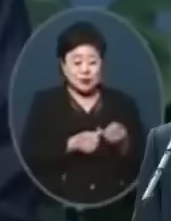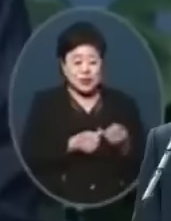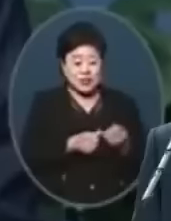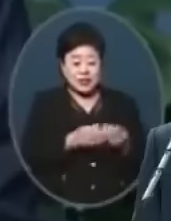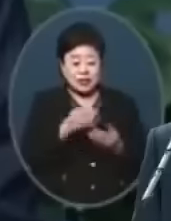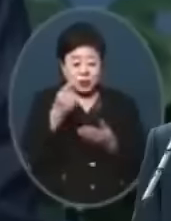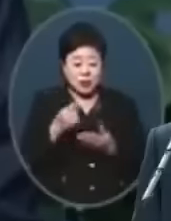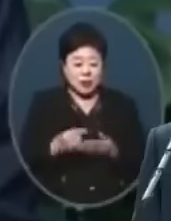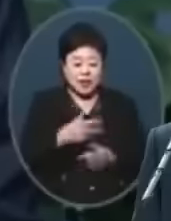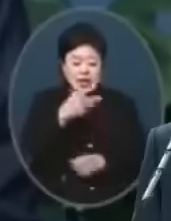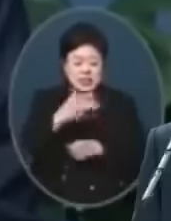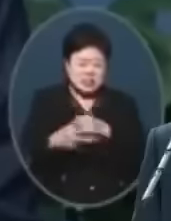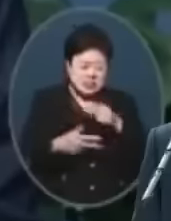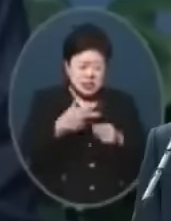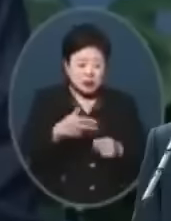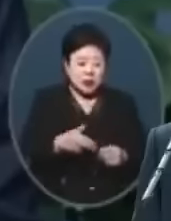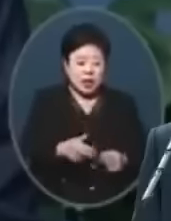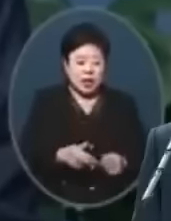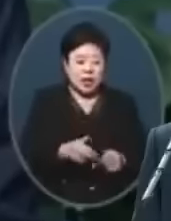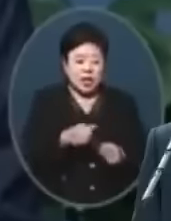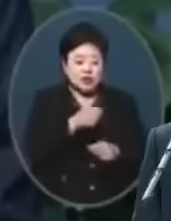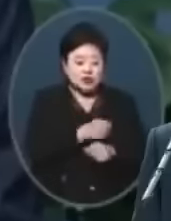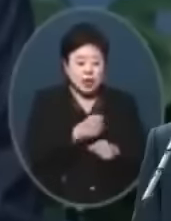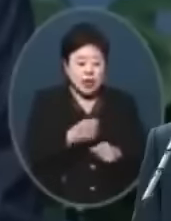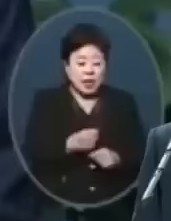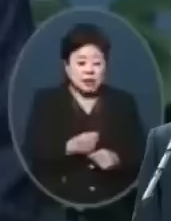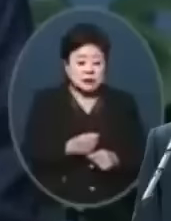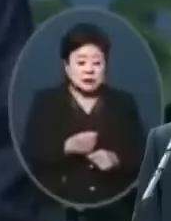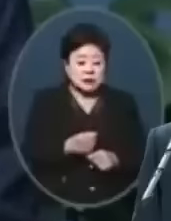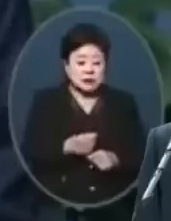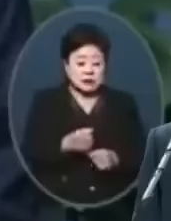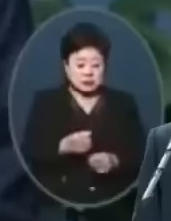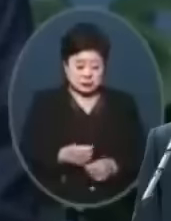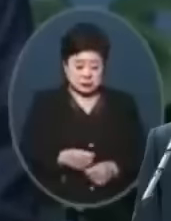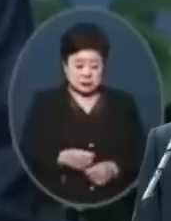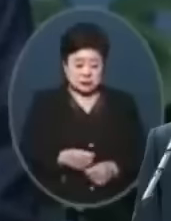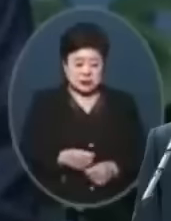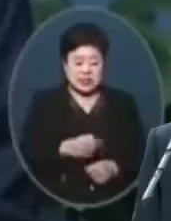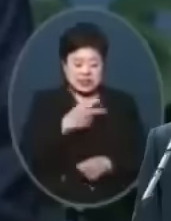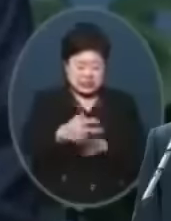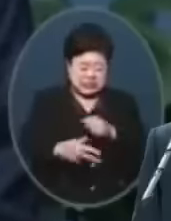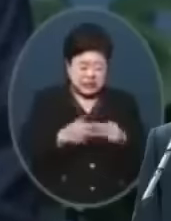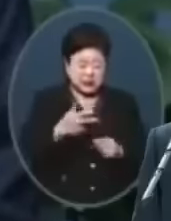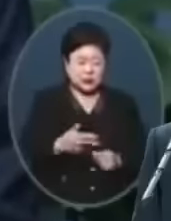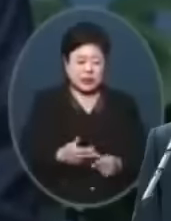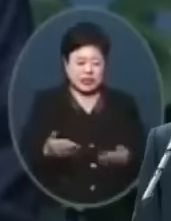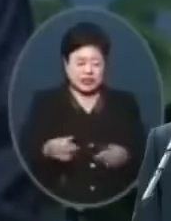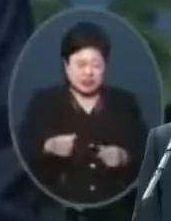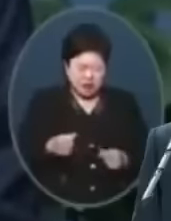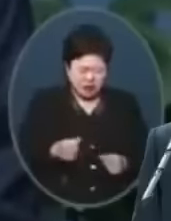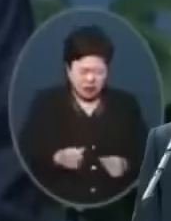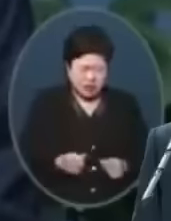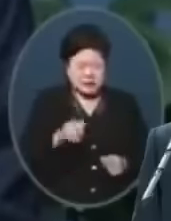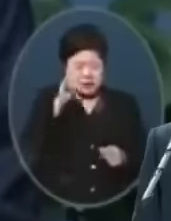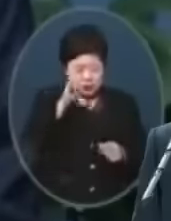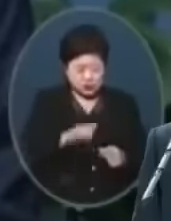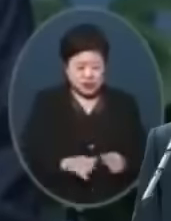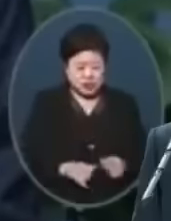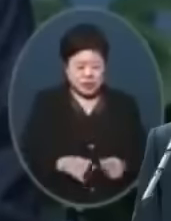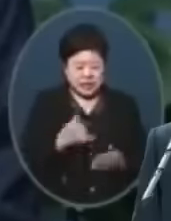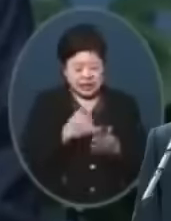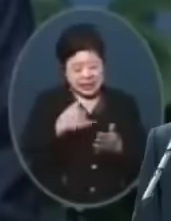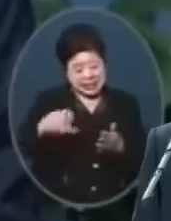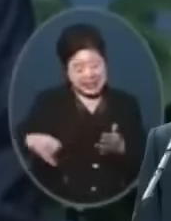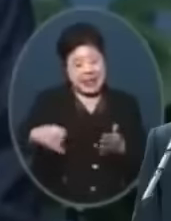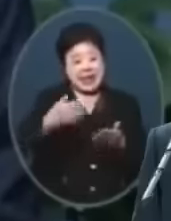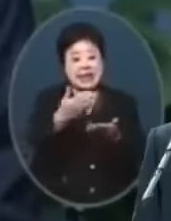동안 서비스를 해줘야 되겠지. 그 집에 내가 7년 동안 일을 할 테니까 당신의 딸 라헬을